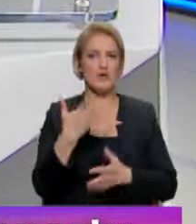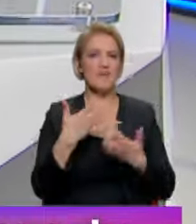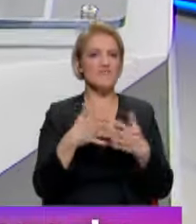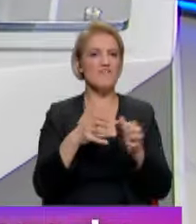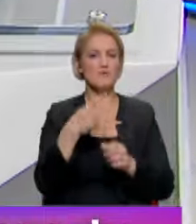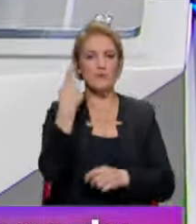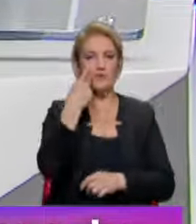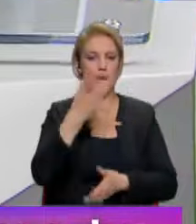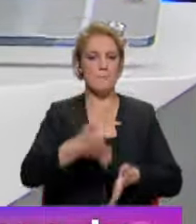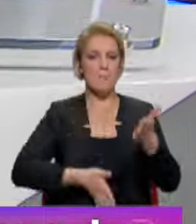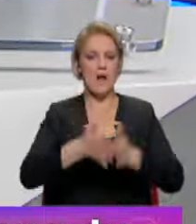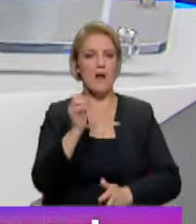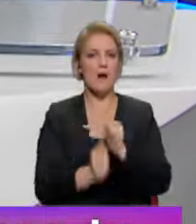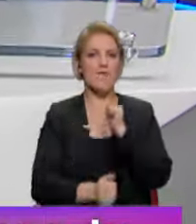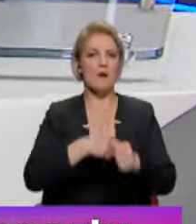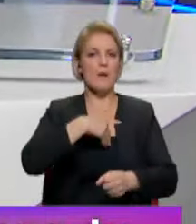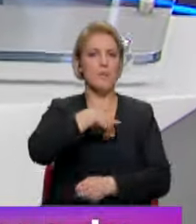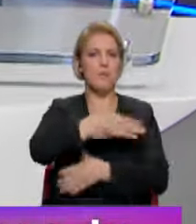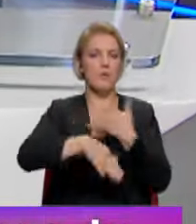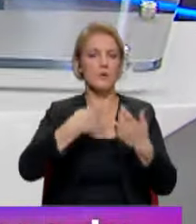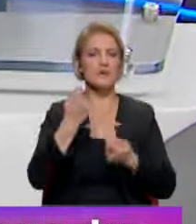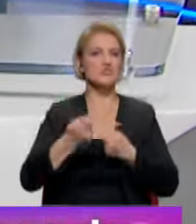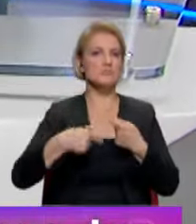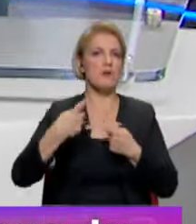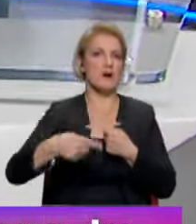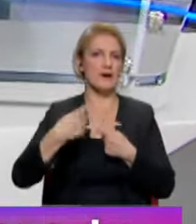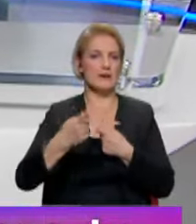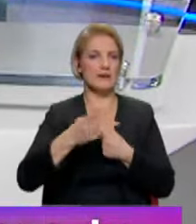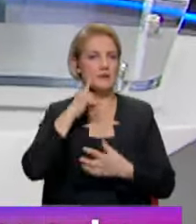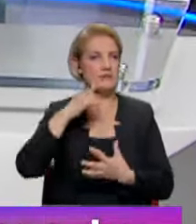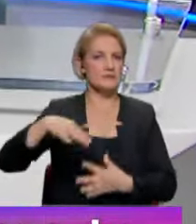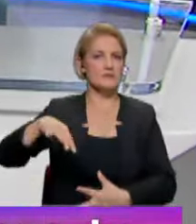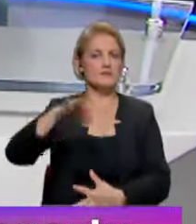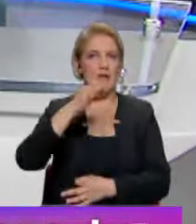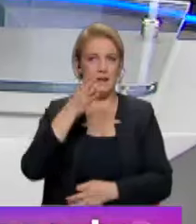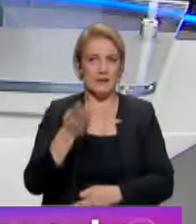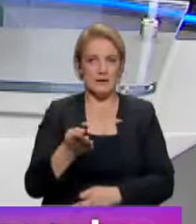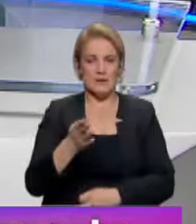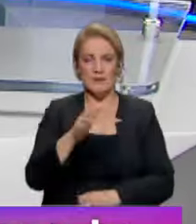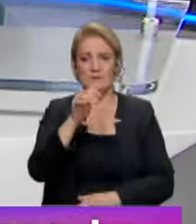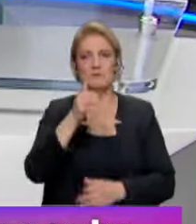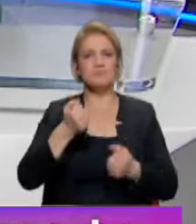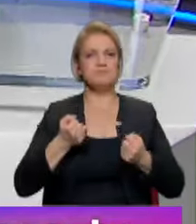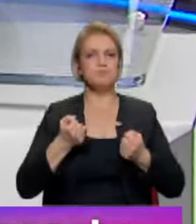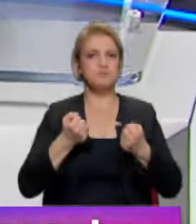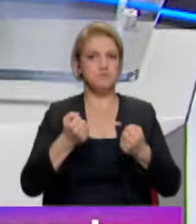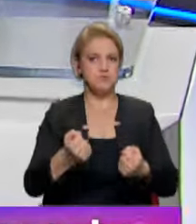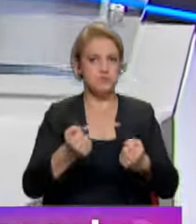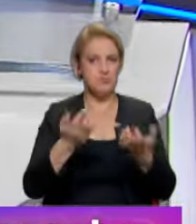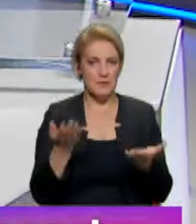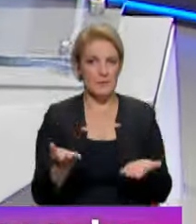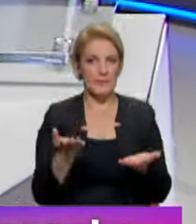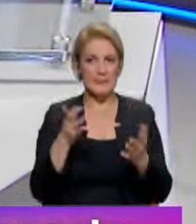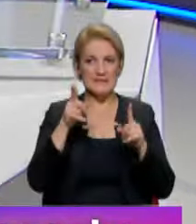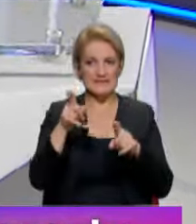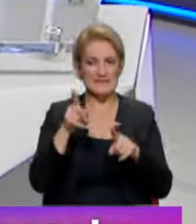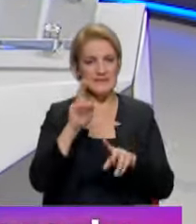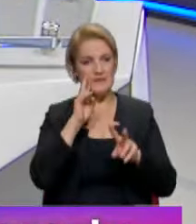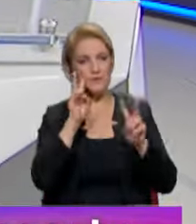yüzünden mahalle kavgası kopuyor iş makinesiyle İşte insanların üzerine sürülüyor hocam sizin